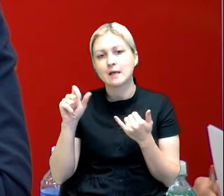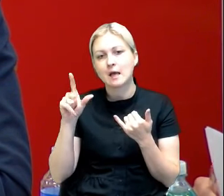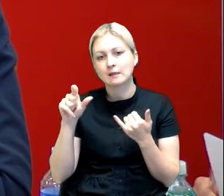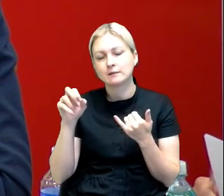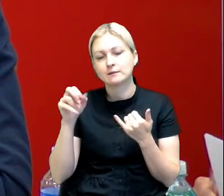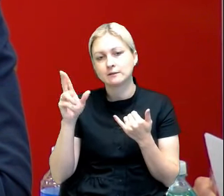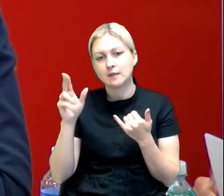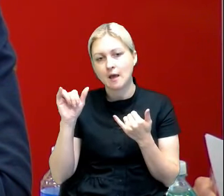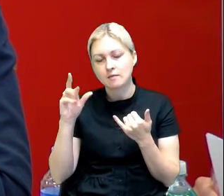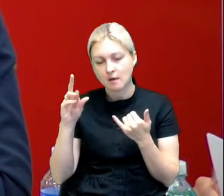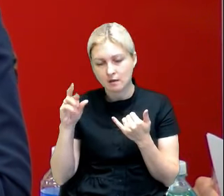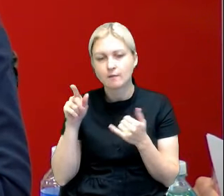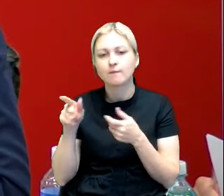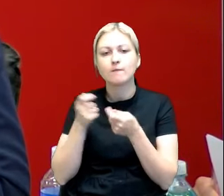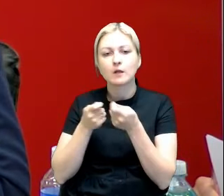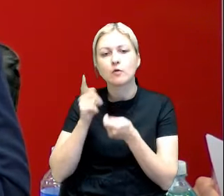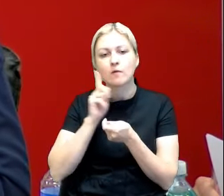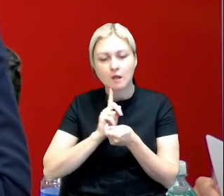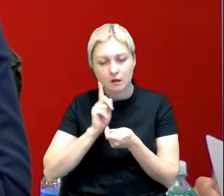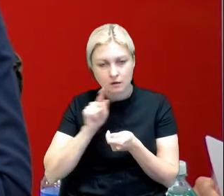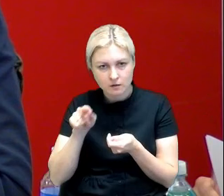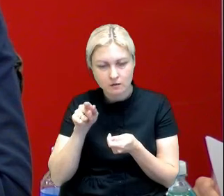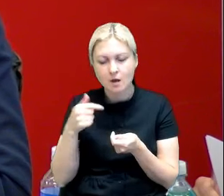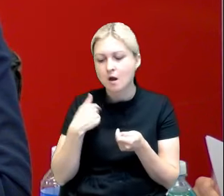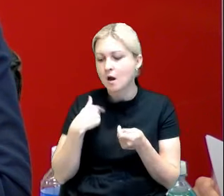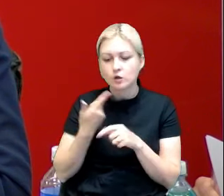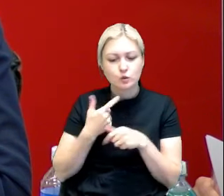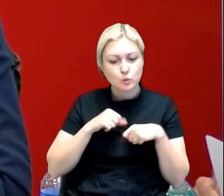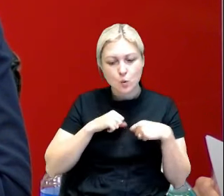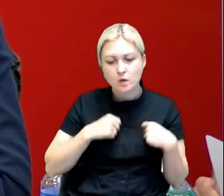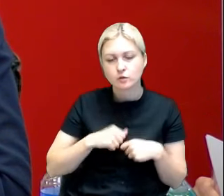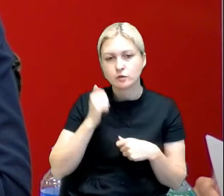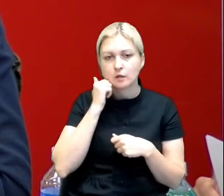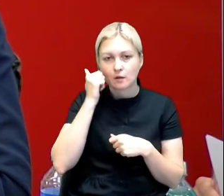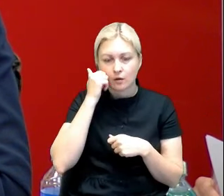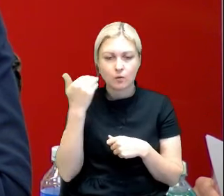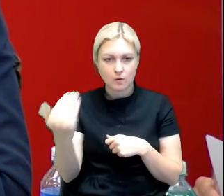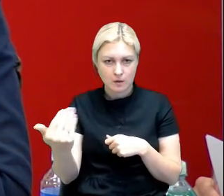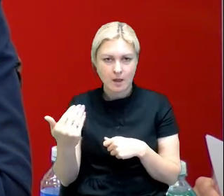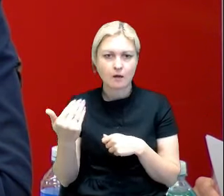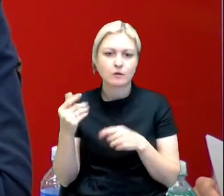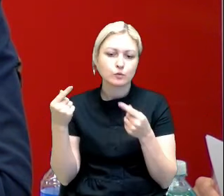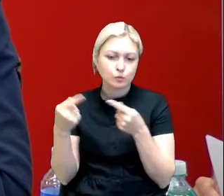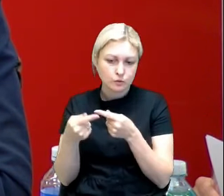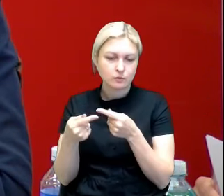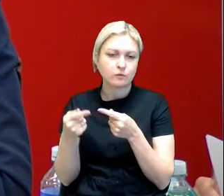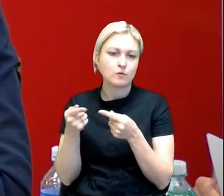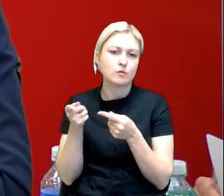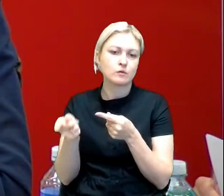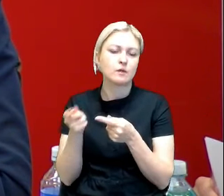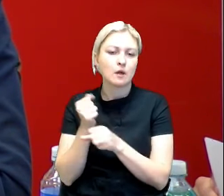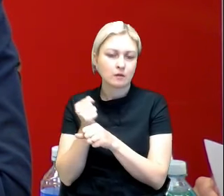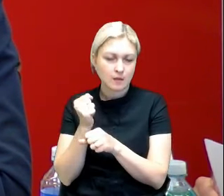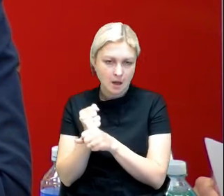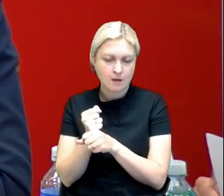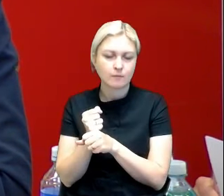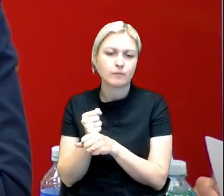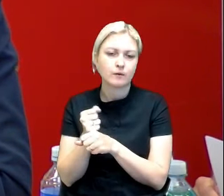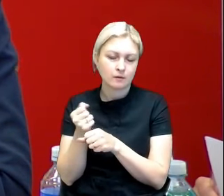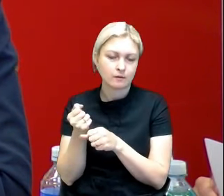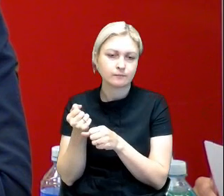tai kad jinai apsiėmė šitą šitą darbą vykdyti ir koalicinėj